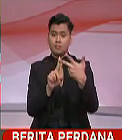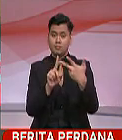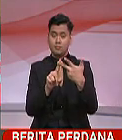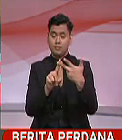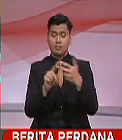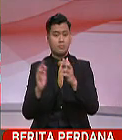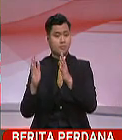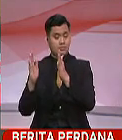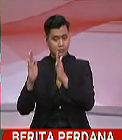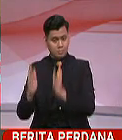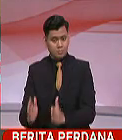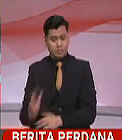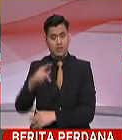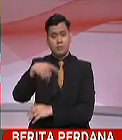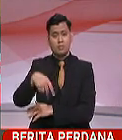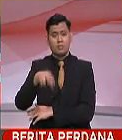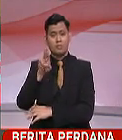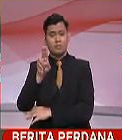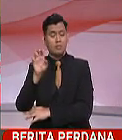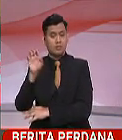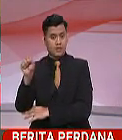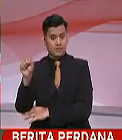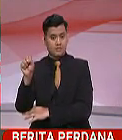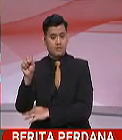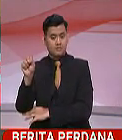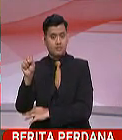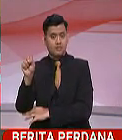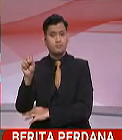kategori PUS, iaitu person under surveillance.